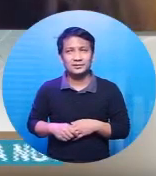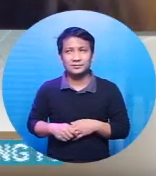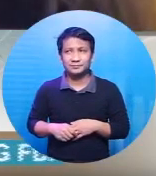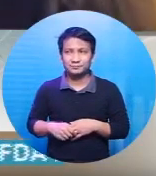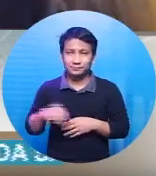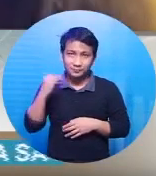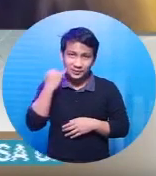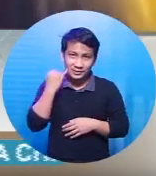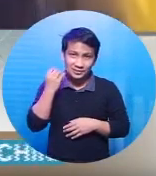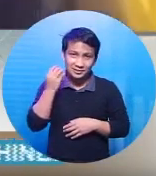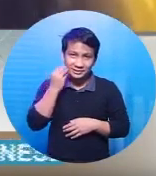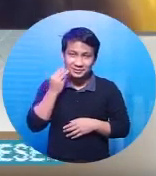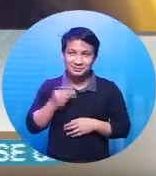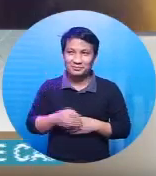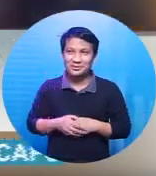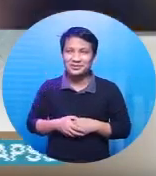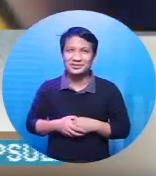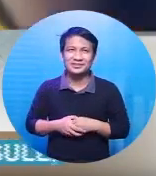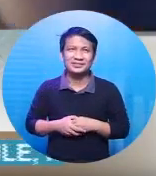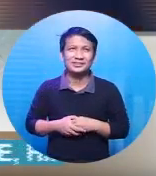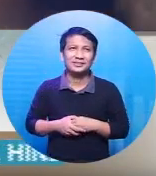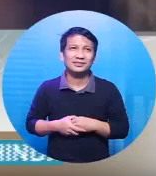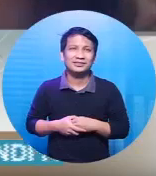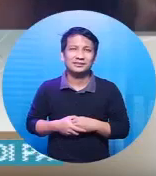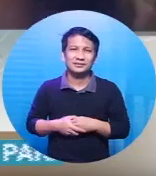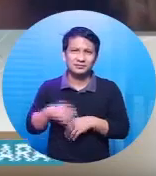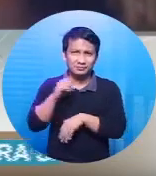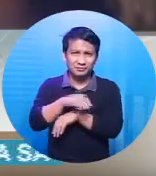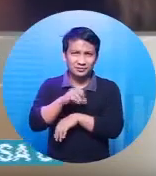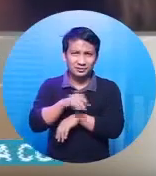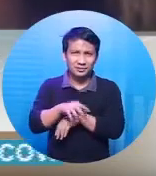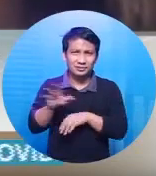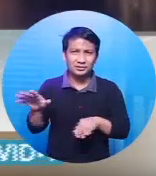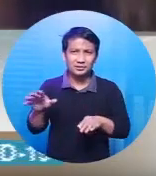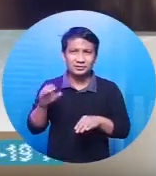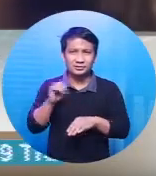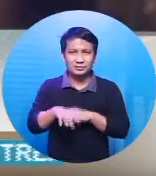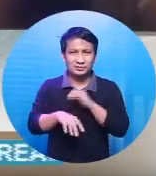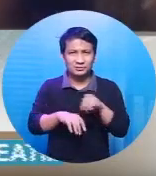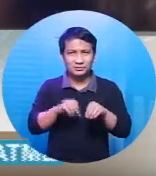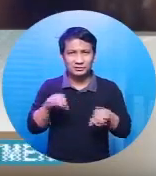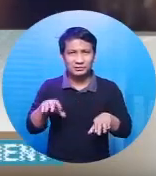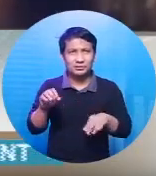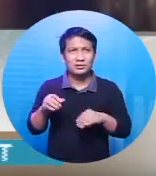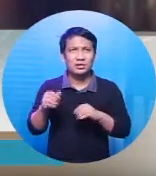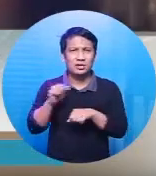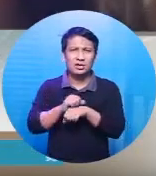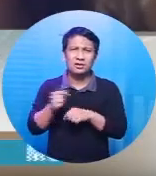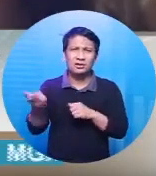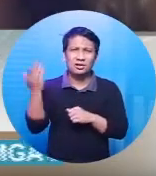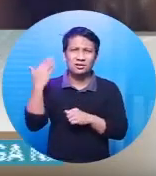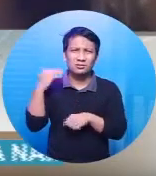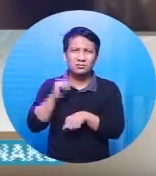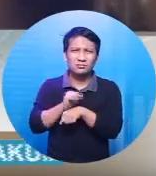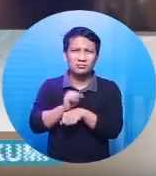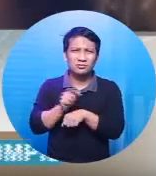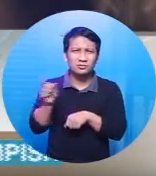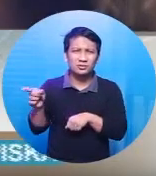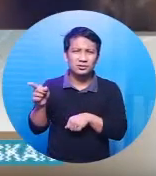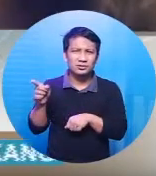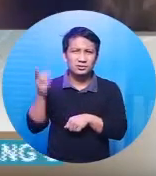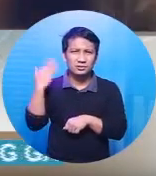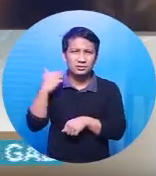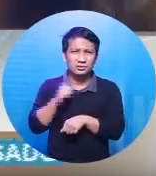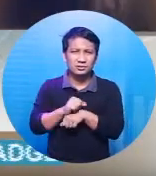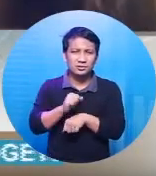Jasmine. Okay, marami kasi mga chismis, pasensya ka na dahil doon sa work nyo. Ano nga ulit yung work mo, Ma'am